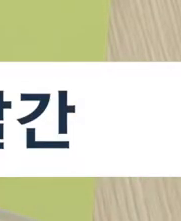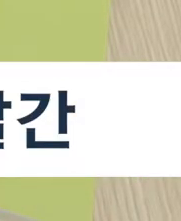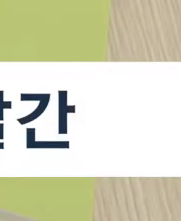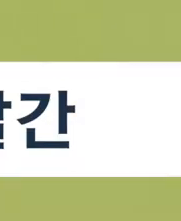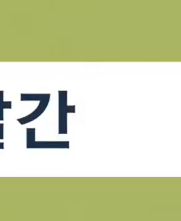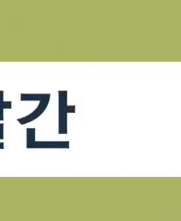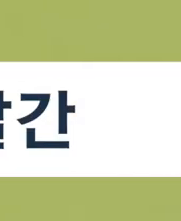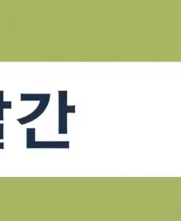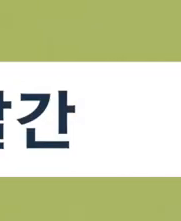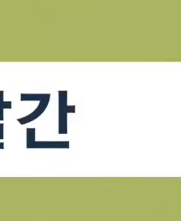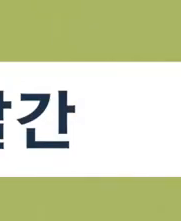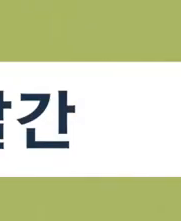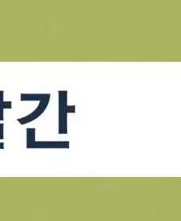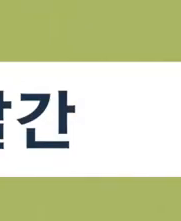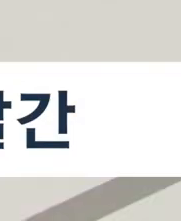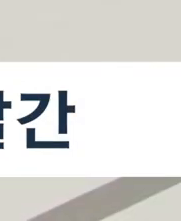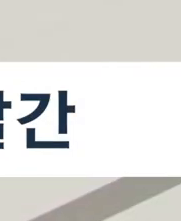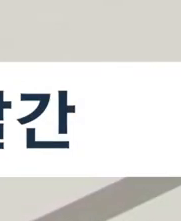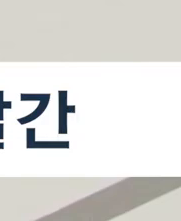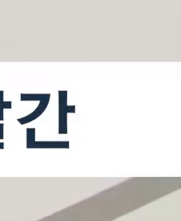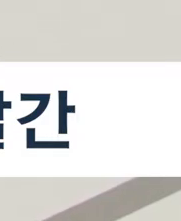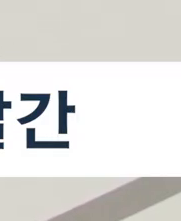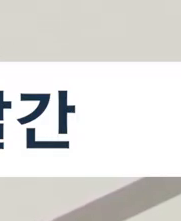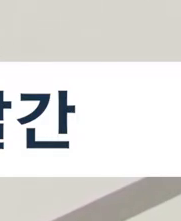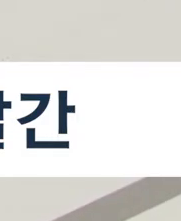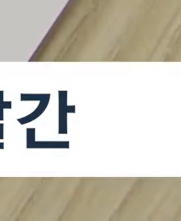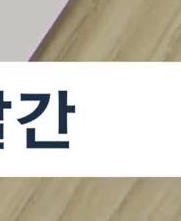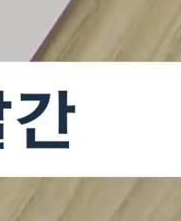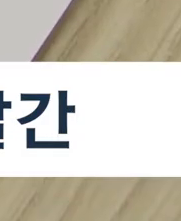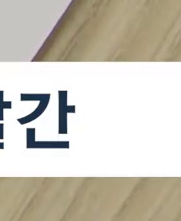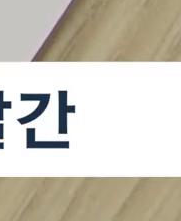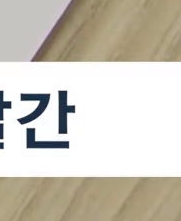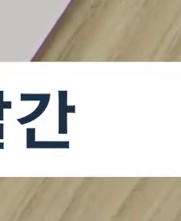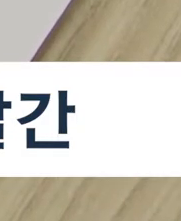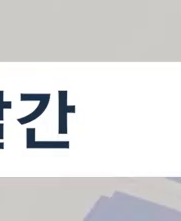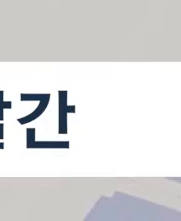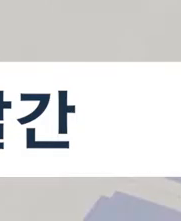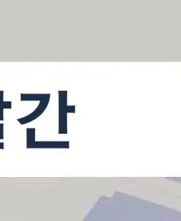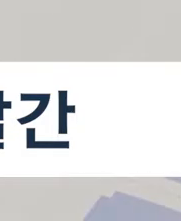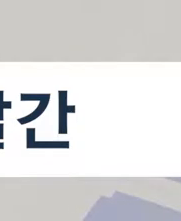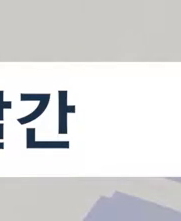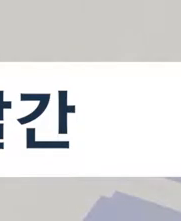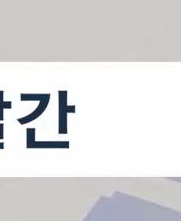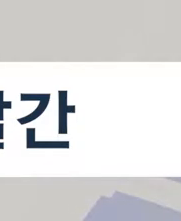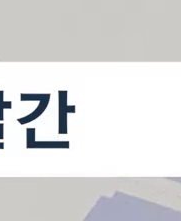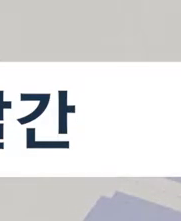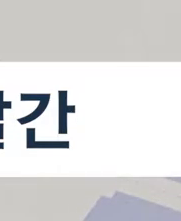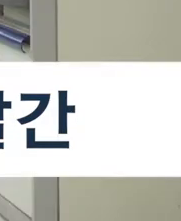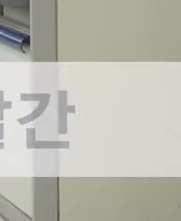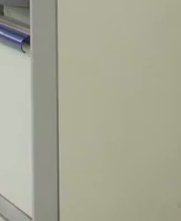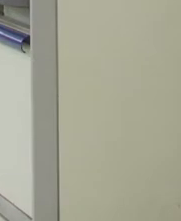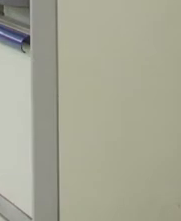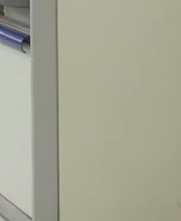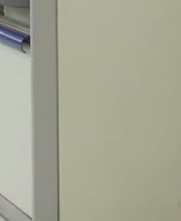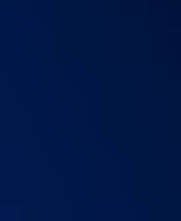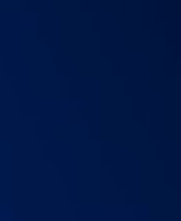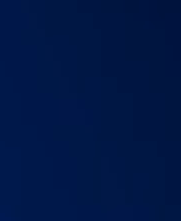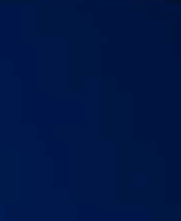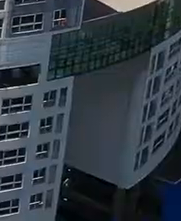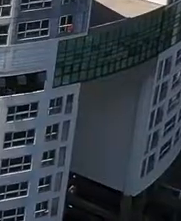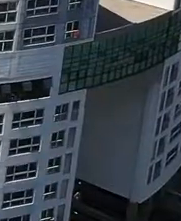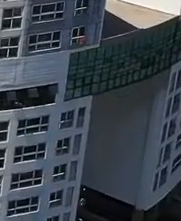강서구가 부동산 중개업자의 전문 지식 함양과 실무 역량 강화를 위한 부동산 거래 신고 가이드북을 제작했습니다.